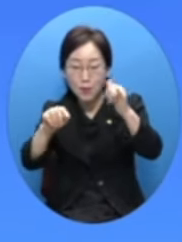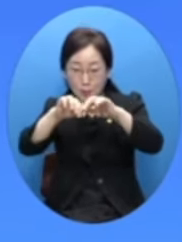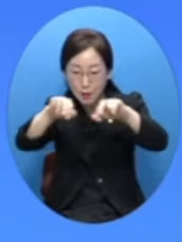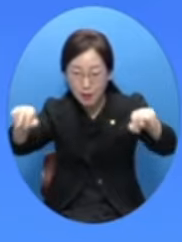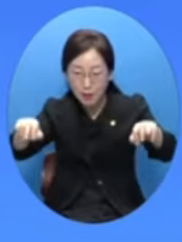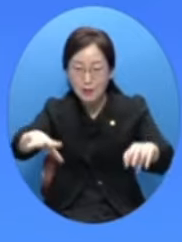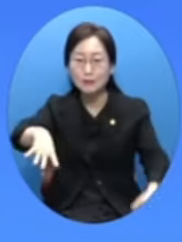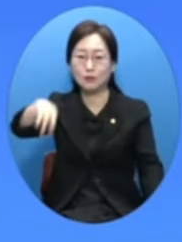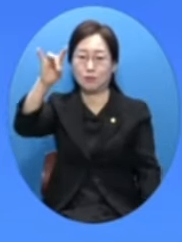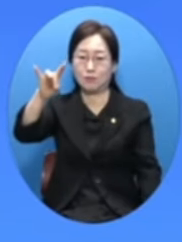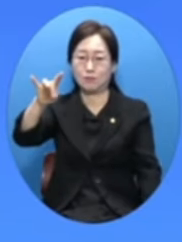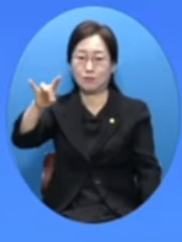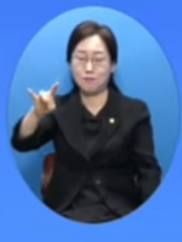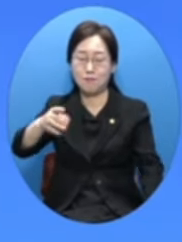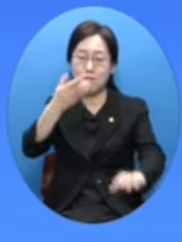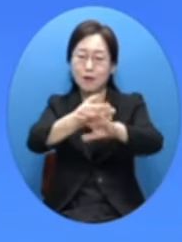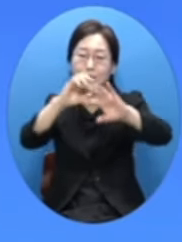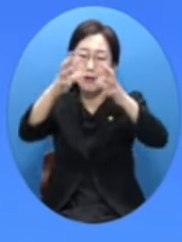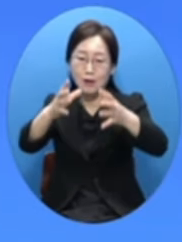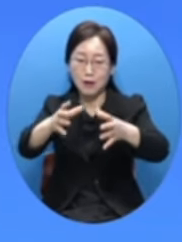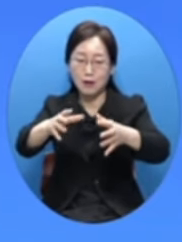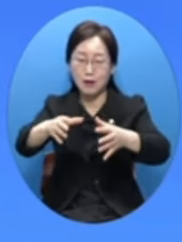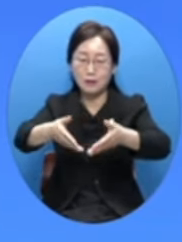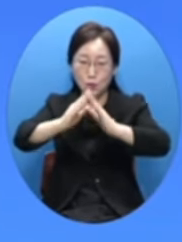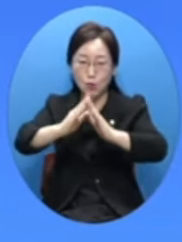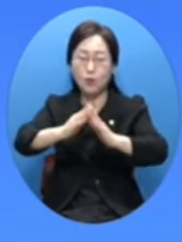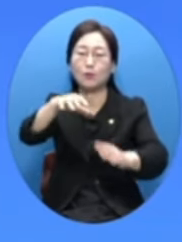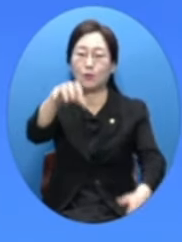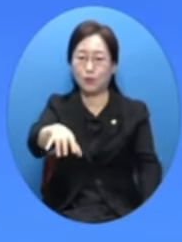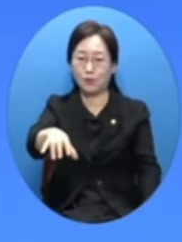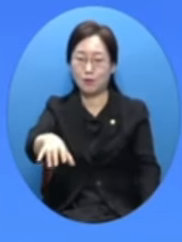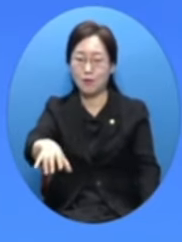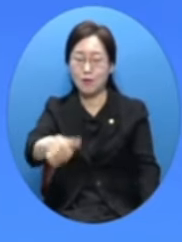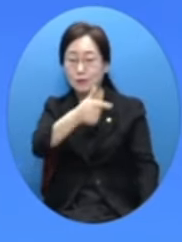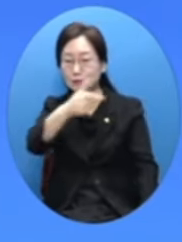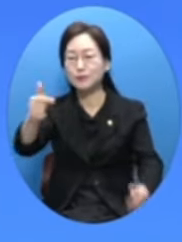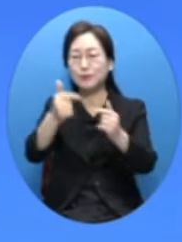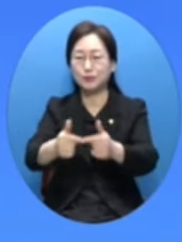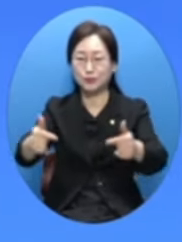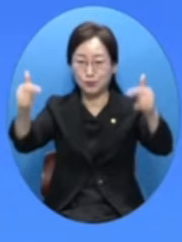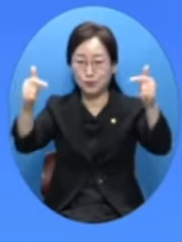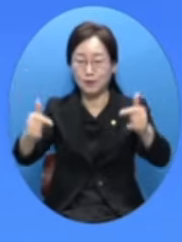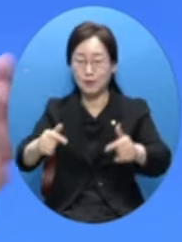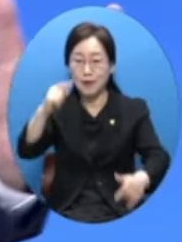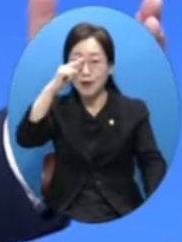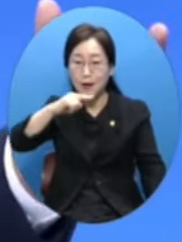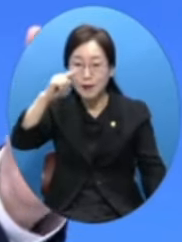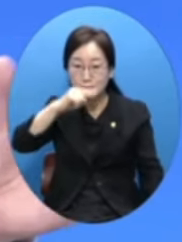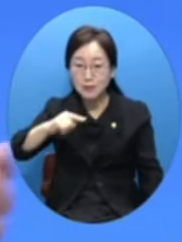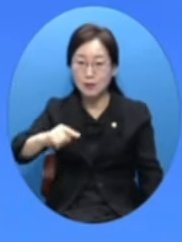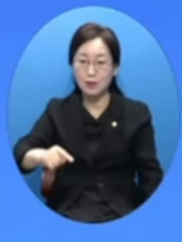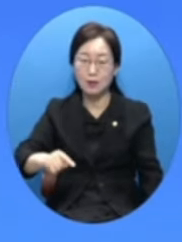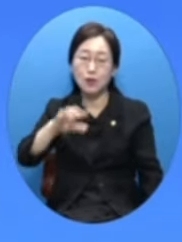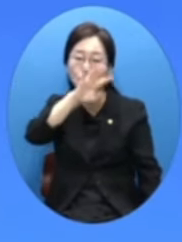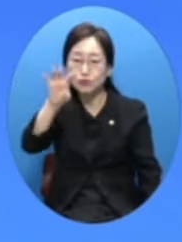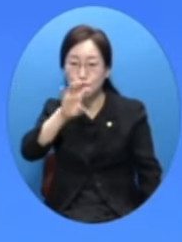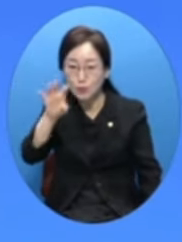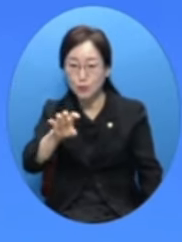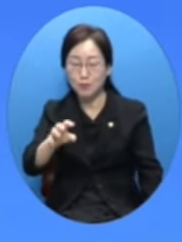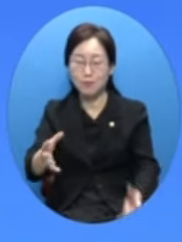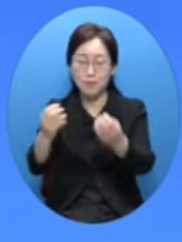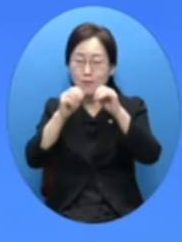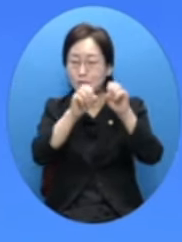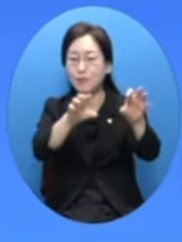이방인 교회입니다. 안디옥 교회가 크게 붕해서 온 아시아와 온 유럽의 복음을 전하는